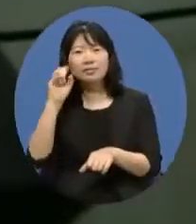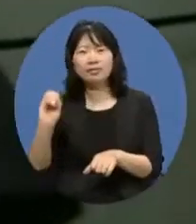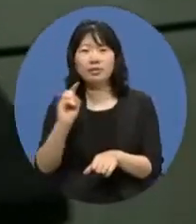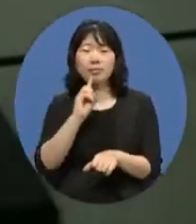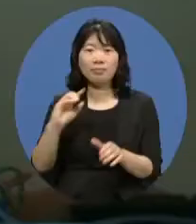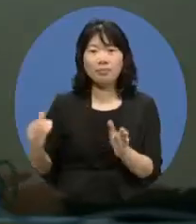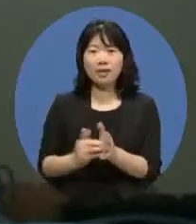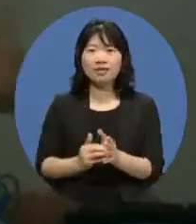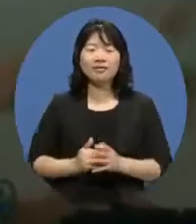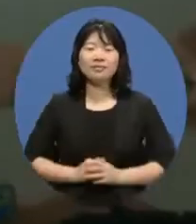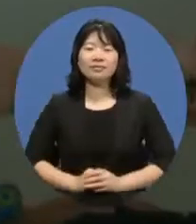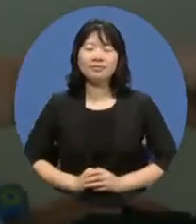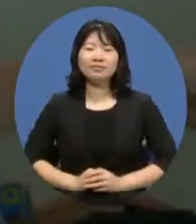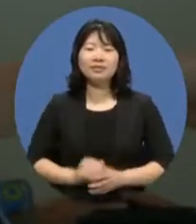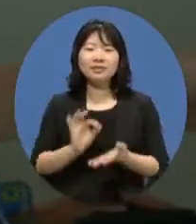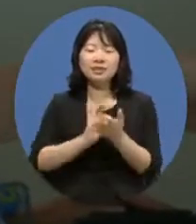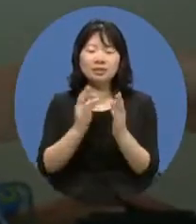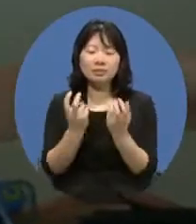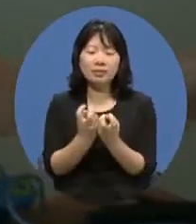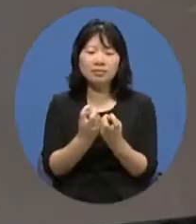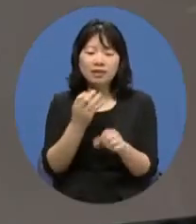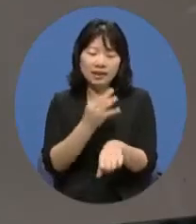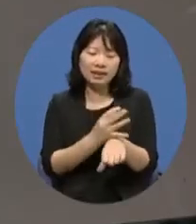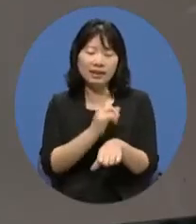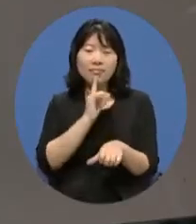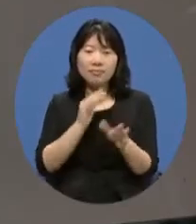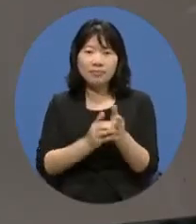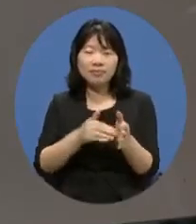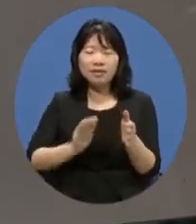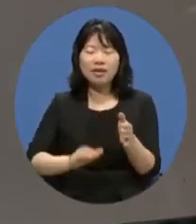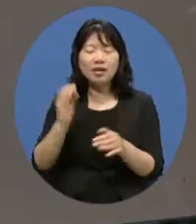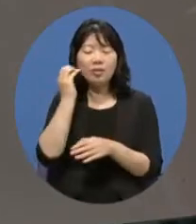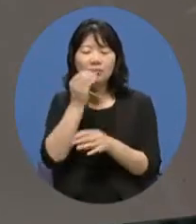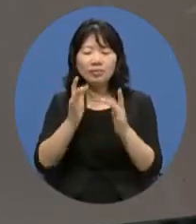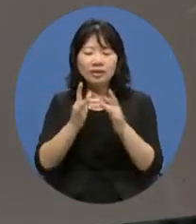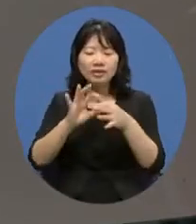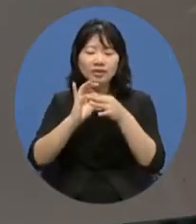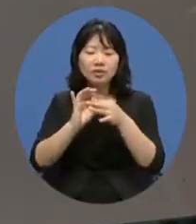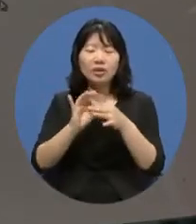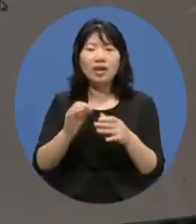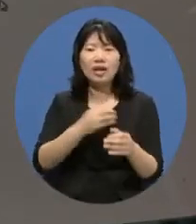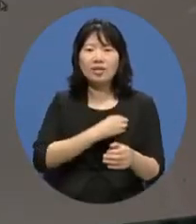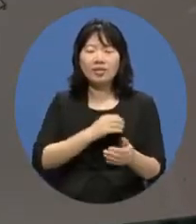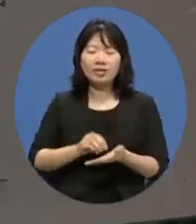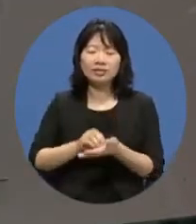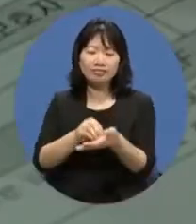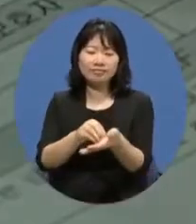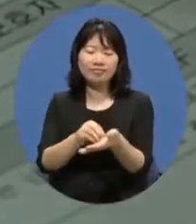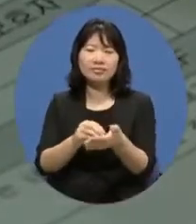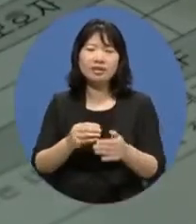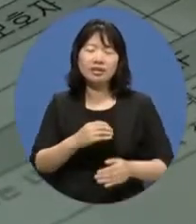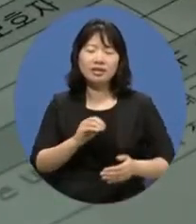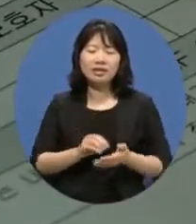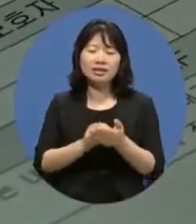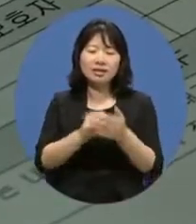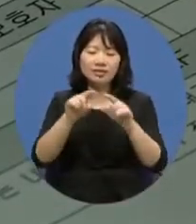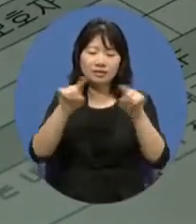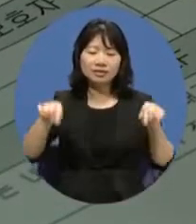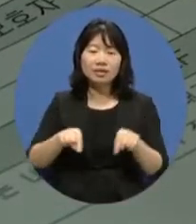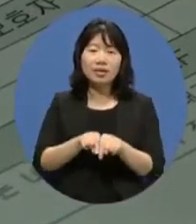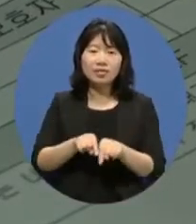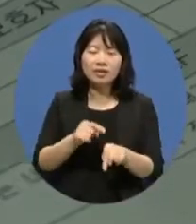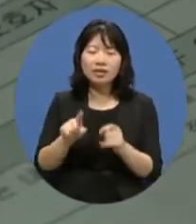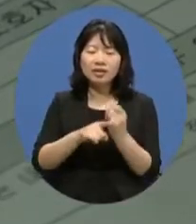좋습니다. 이용 방법도 간단한데요. 홈페이지를 통해 회원 가입을 하고 가입 신청서,